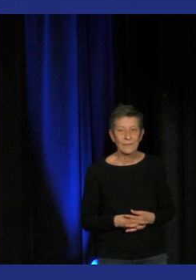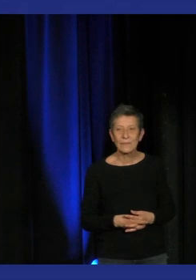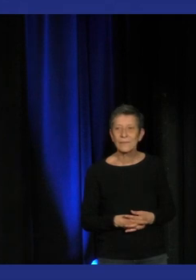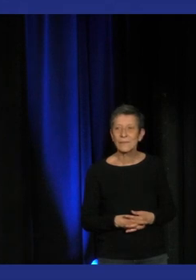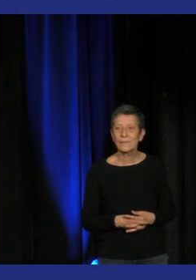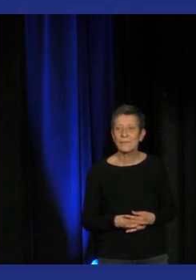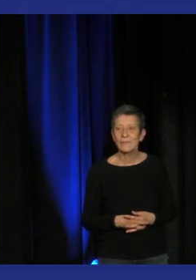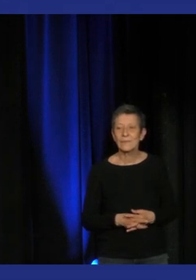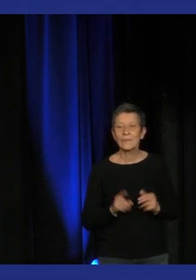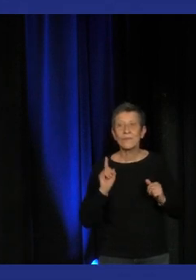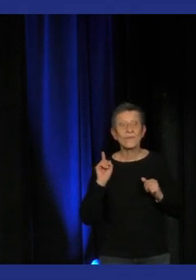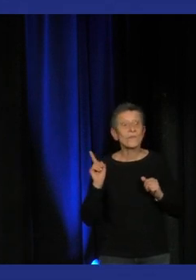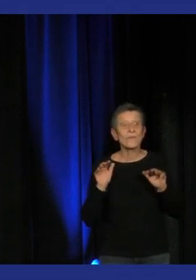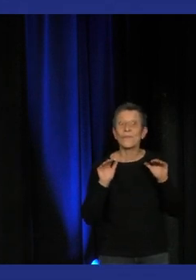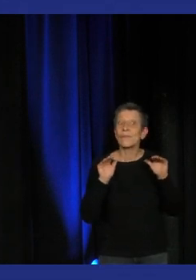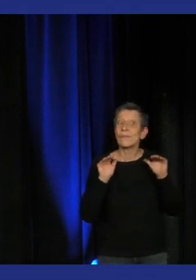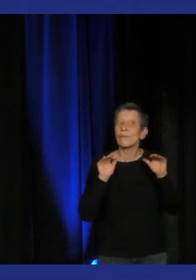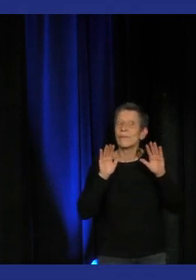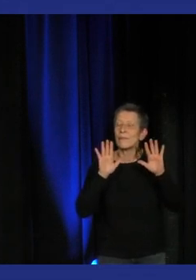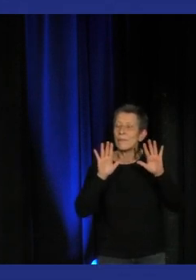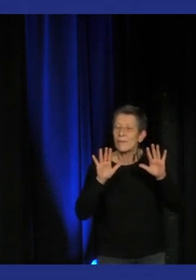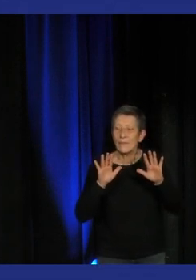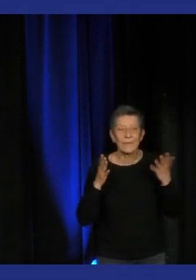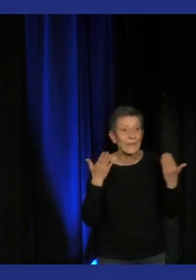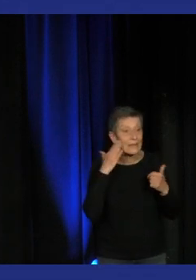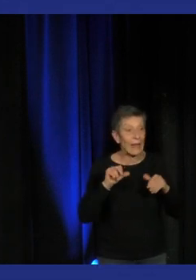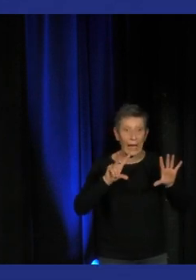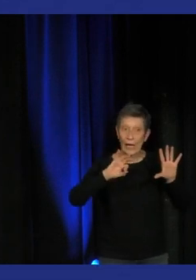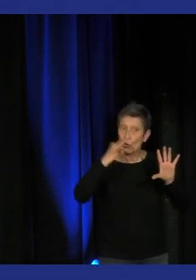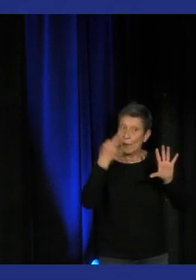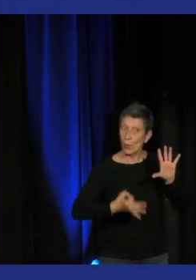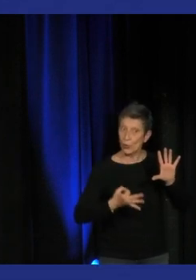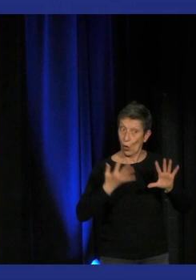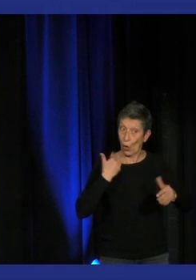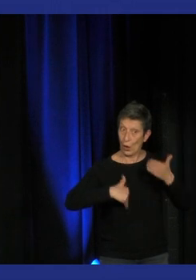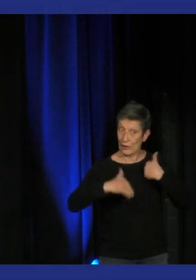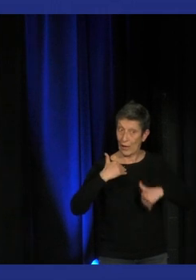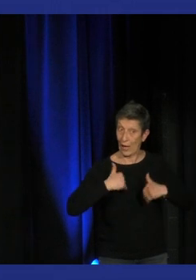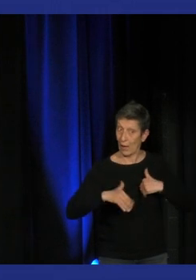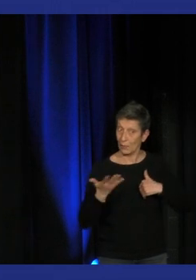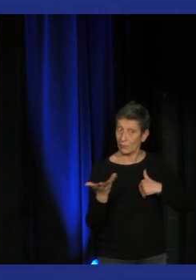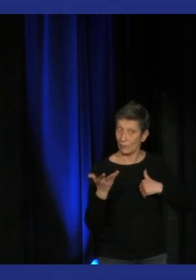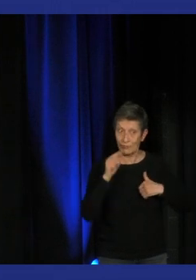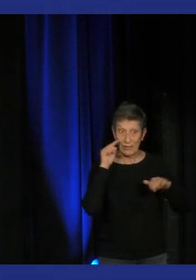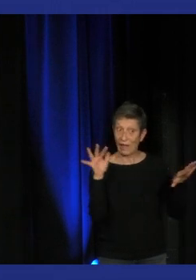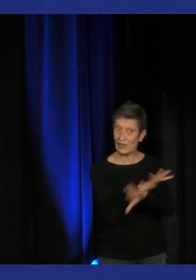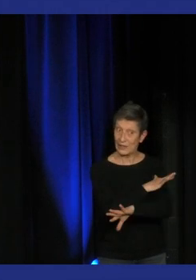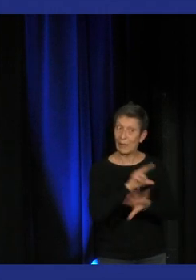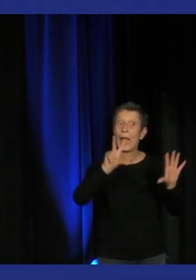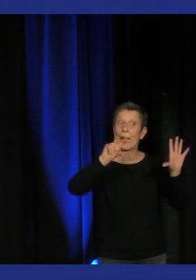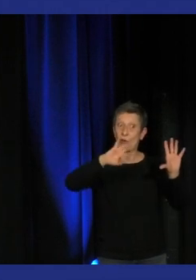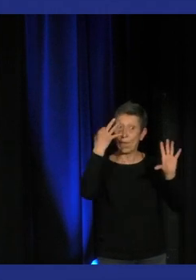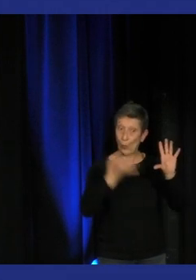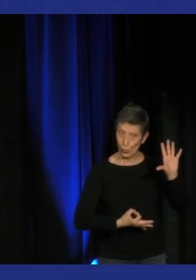monte, rappelez juste quand même que le 80% des handicaps sont des handicaps invisibles. 80%